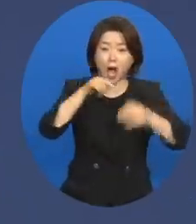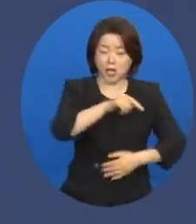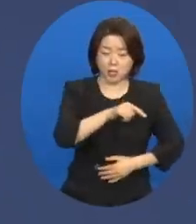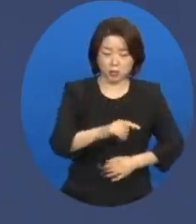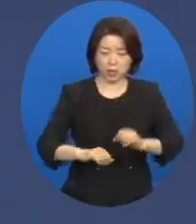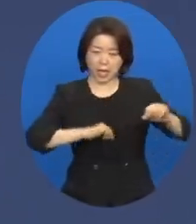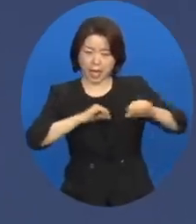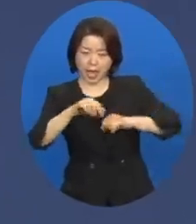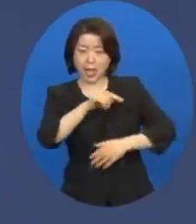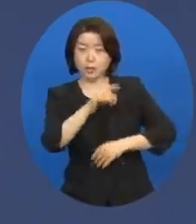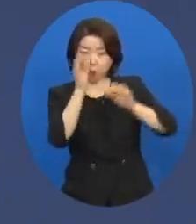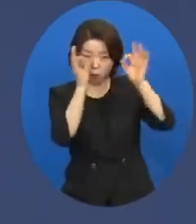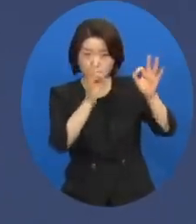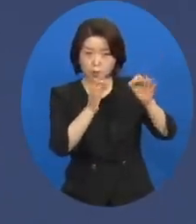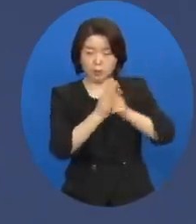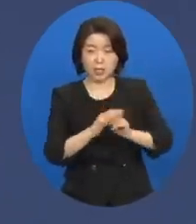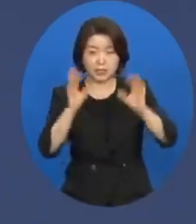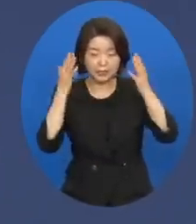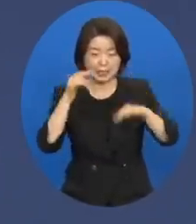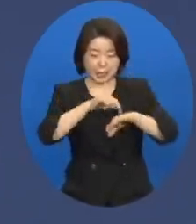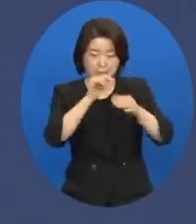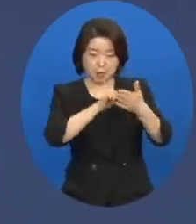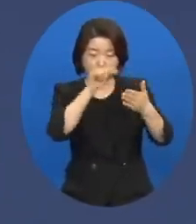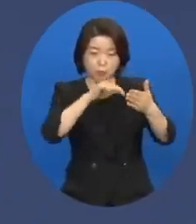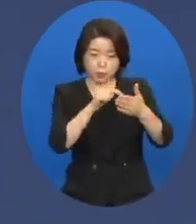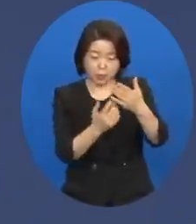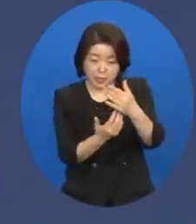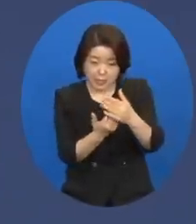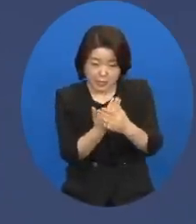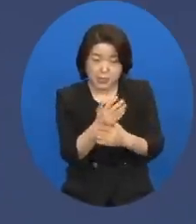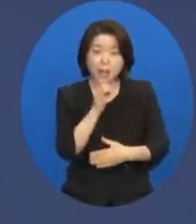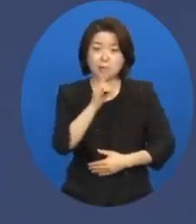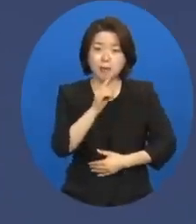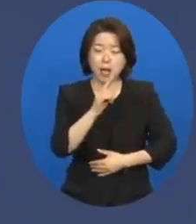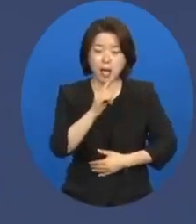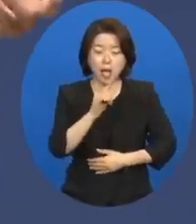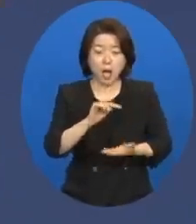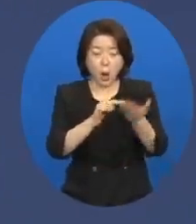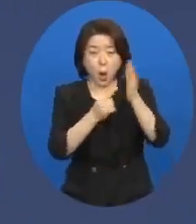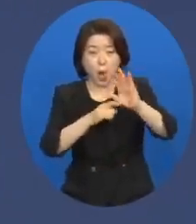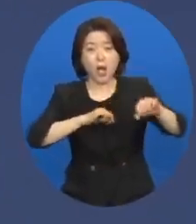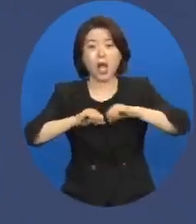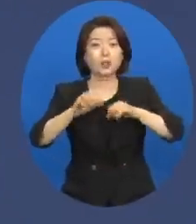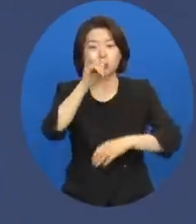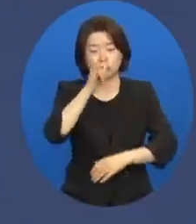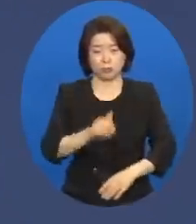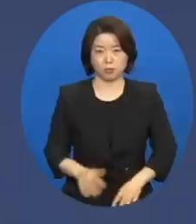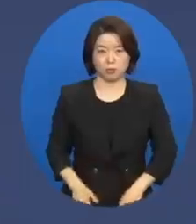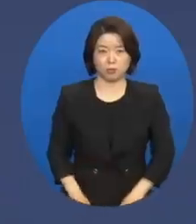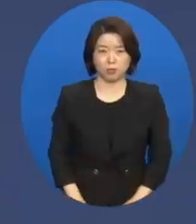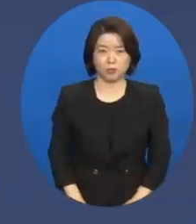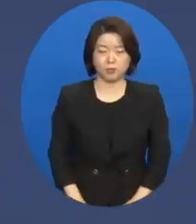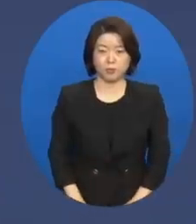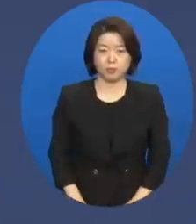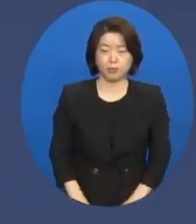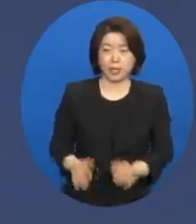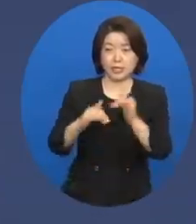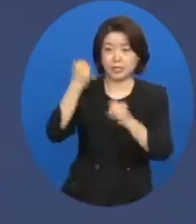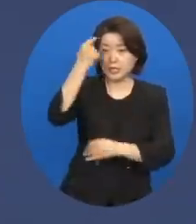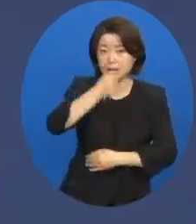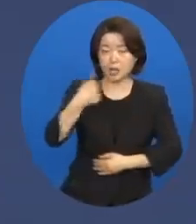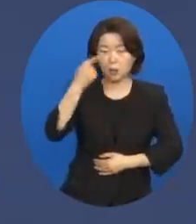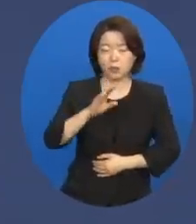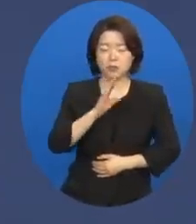행동은 행동이 그 아이의 마음속에 일어나는 말을 행동으로 나타내느니라 이렇게 얘기했어요. 사람의 얼굴은